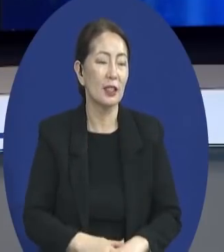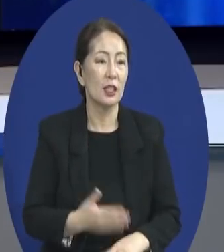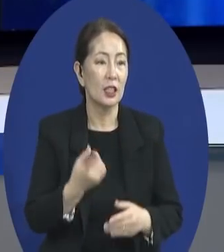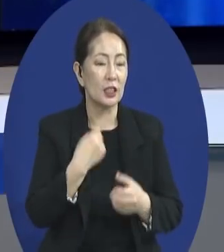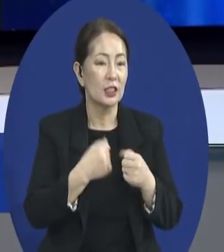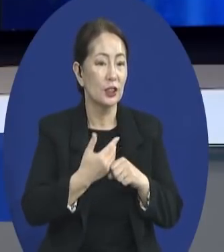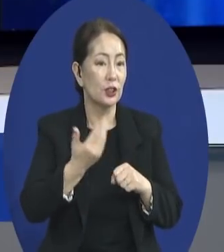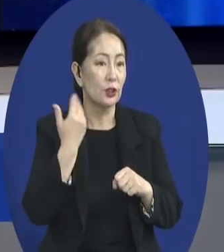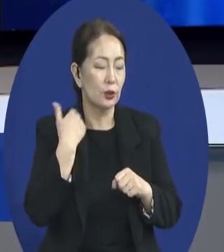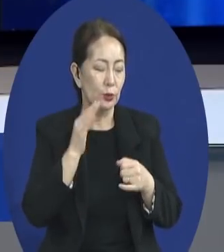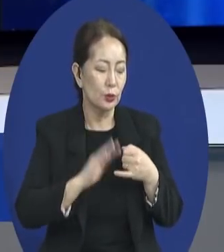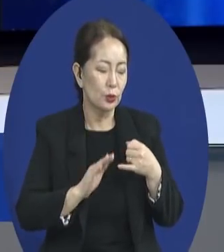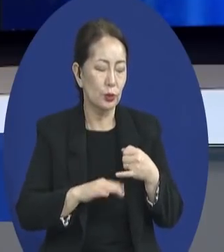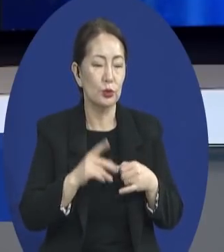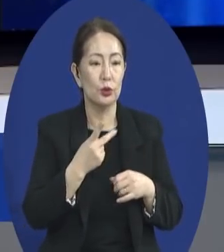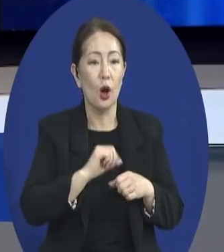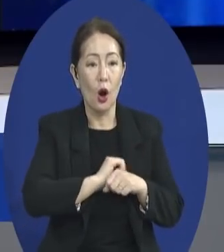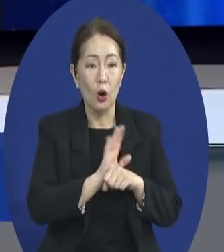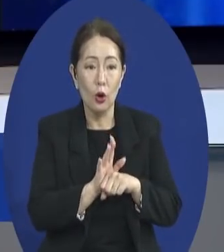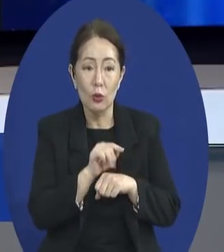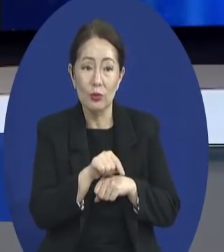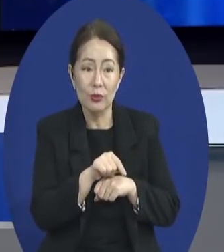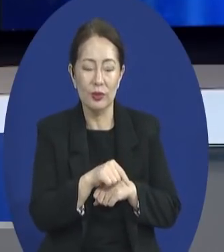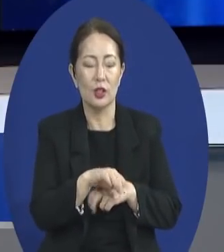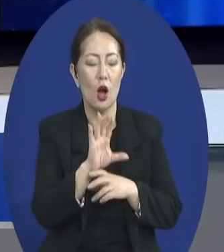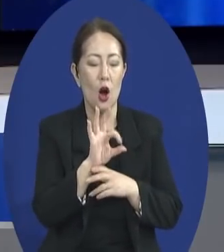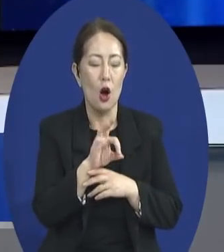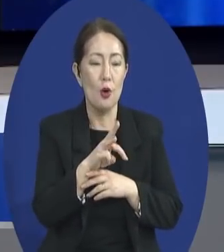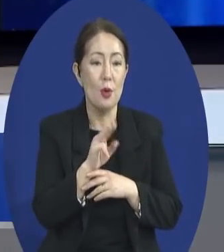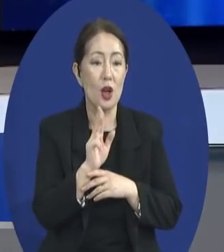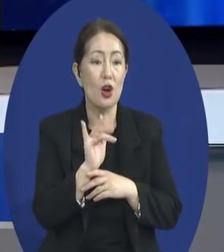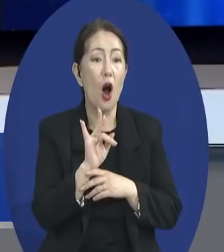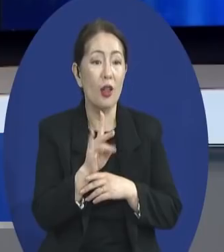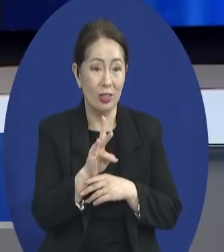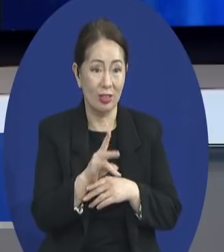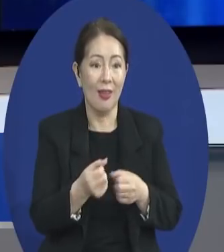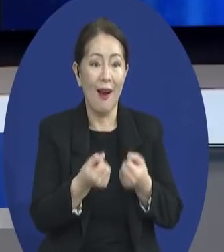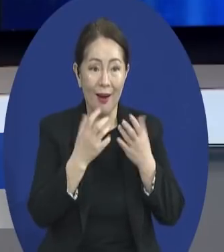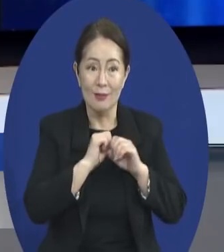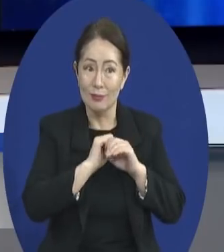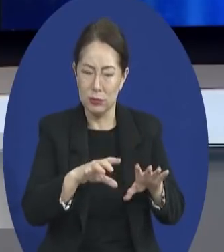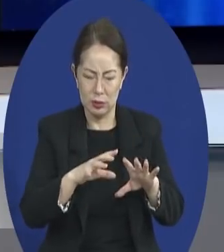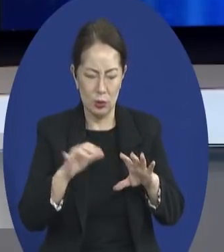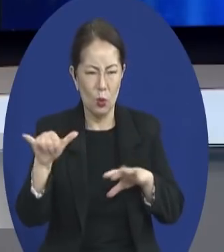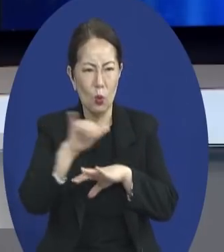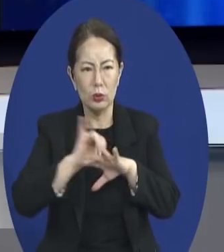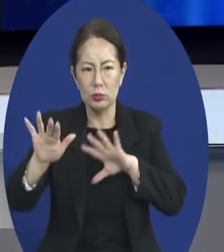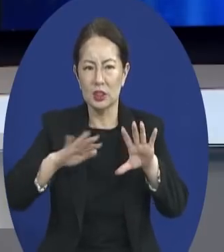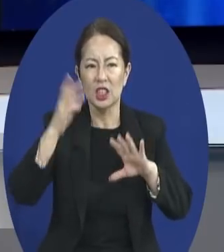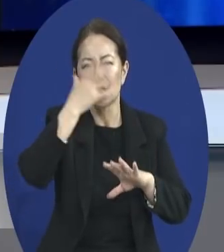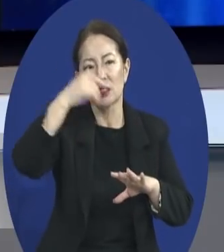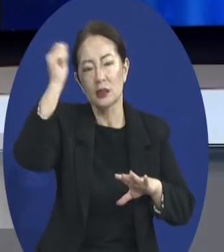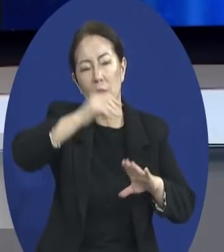Өнгөрсөн оны сүүлээр коронавирусны омикрон хувилбарыг дэлхийд дахин тархаж эхэлснээр улс орнууд шинэ жилийн баярын үйл ажиллагаа цоцолж